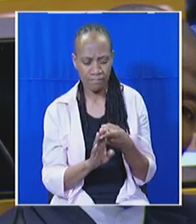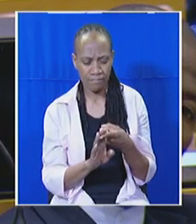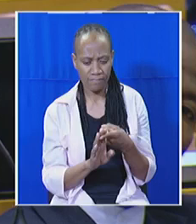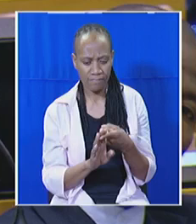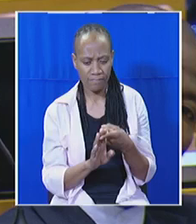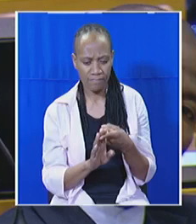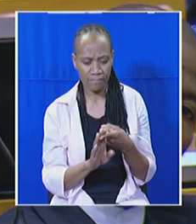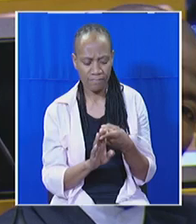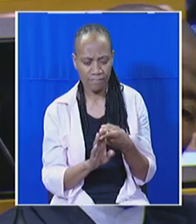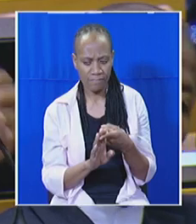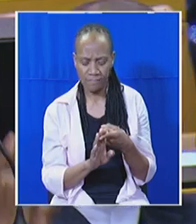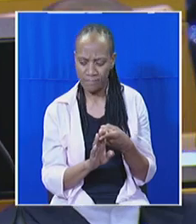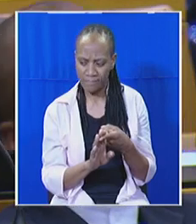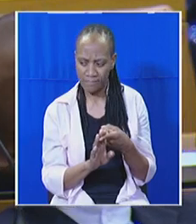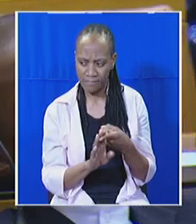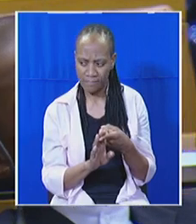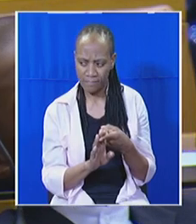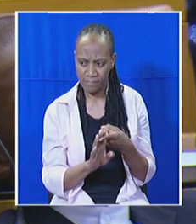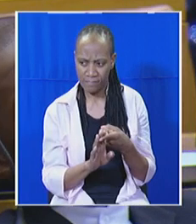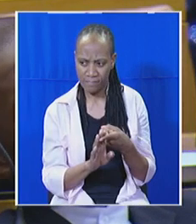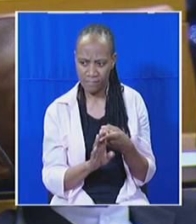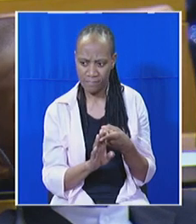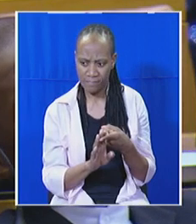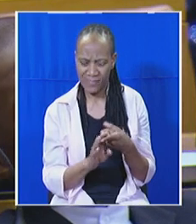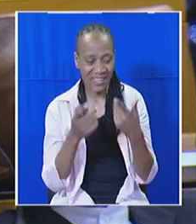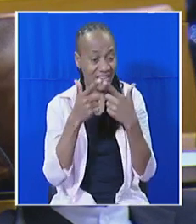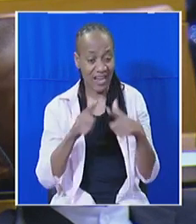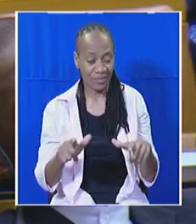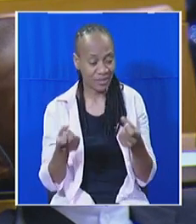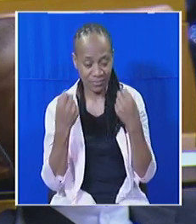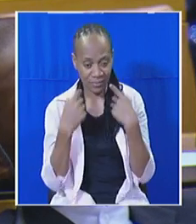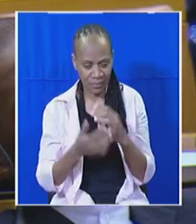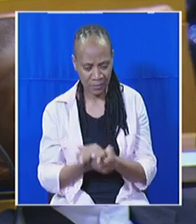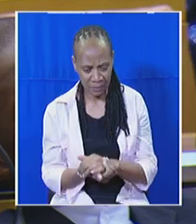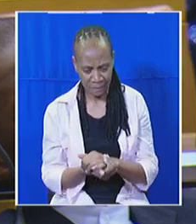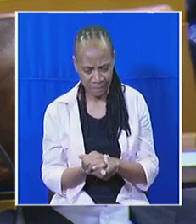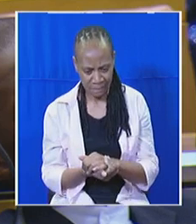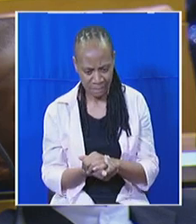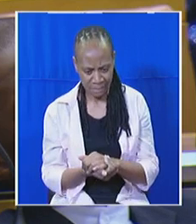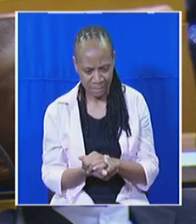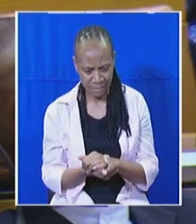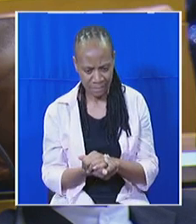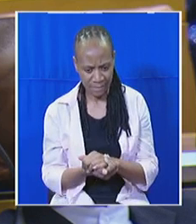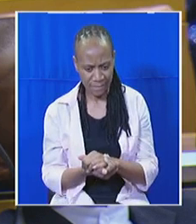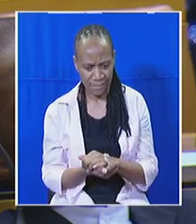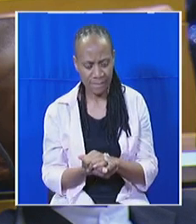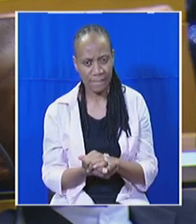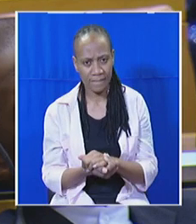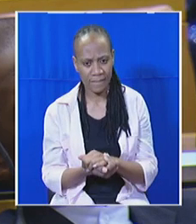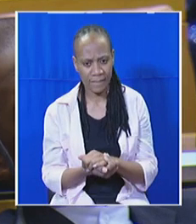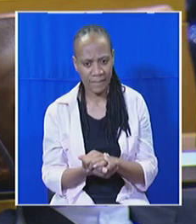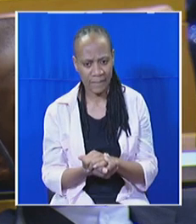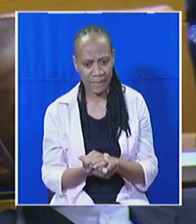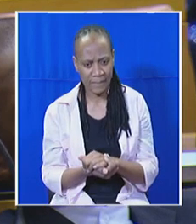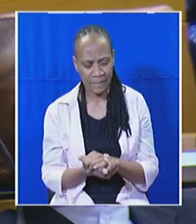Okwesibili bese kuba ukuthi ekwakhiweni lemsebenzi enomlando abantu bakithi njengakhona